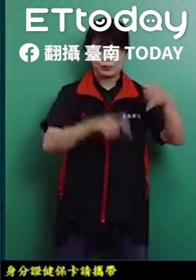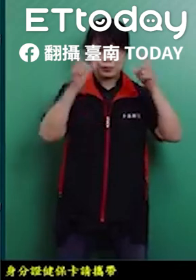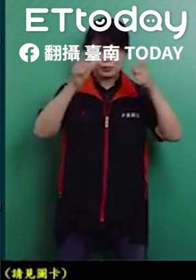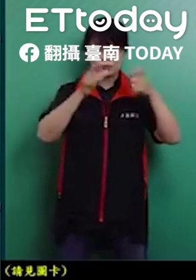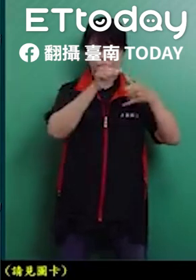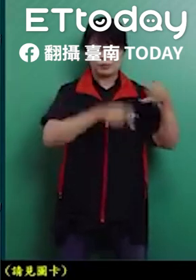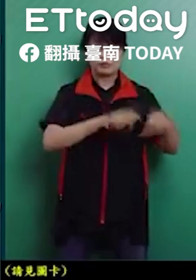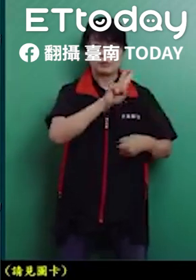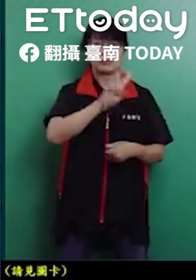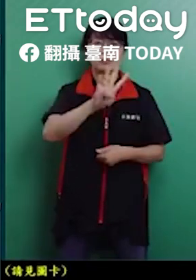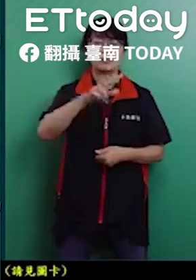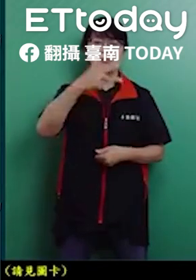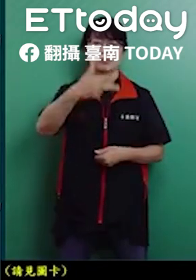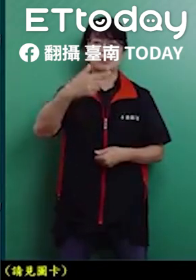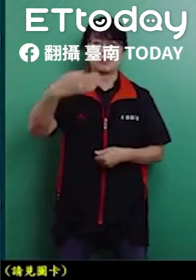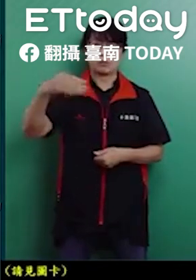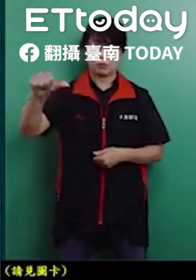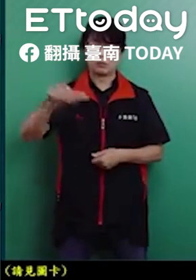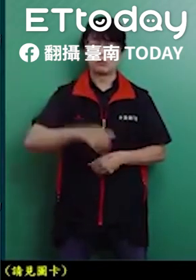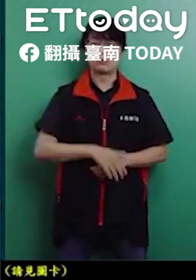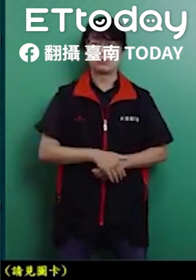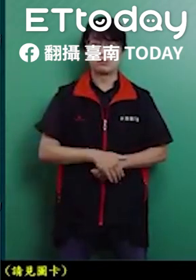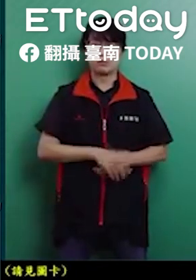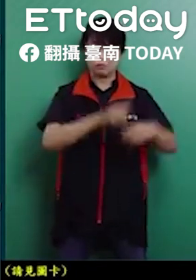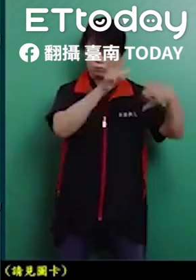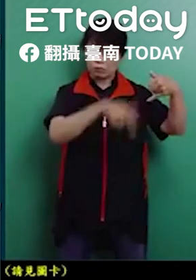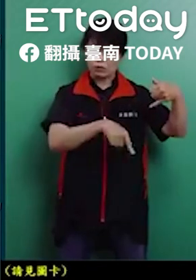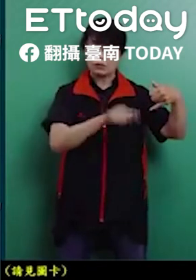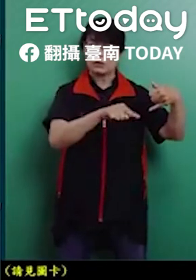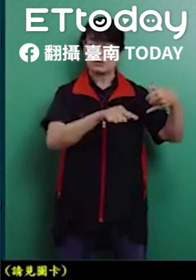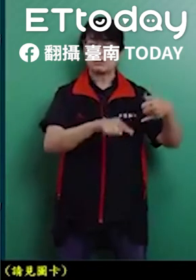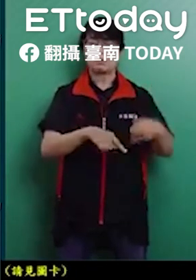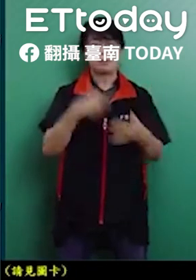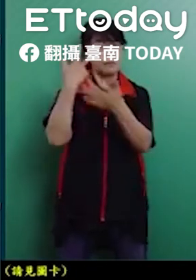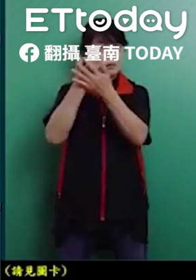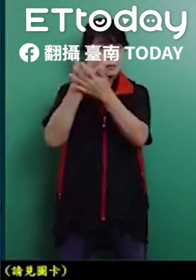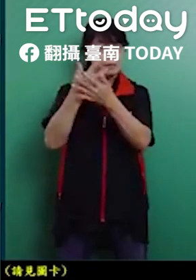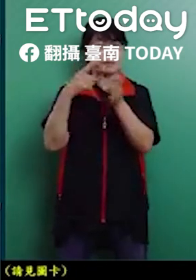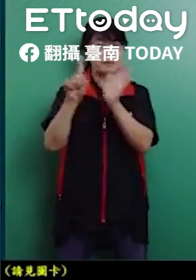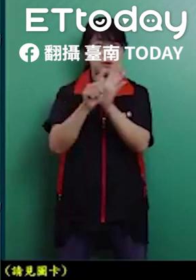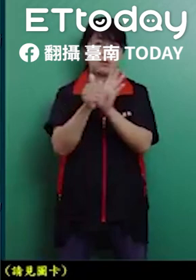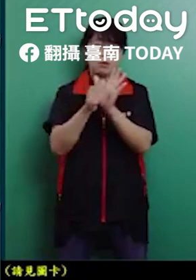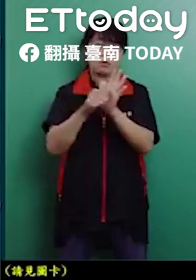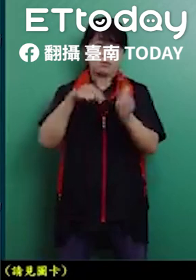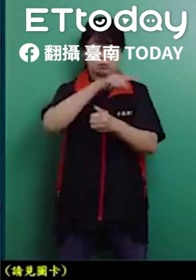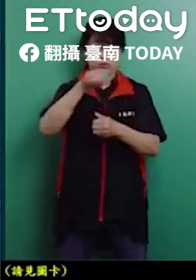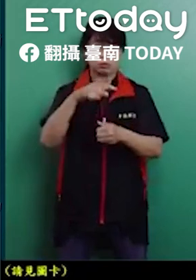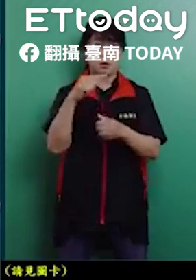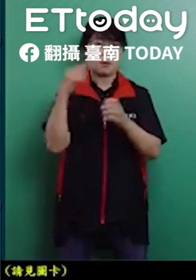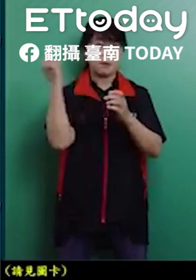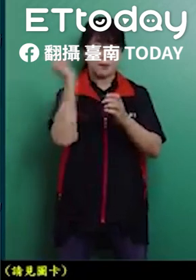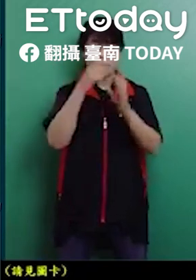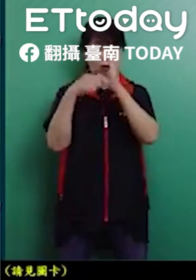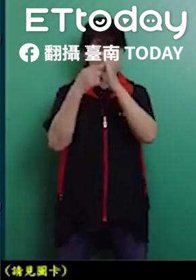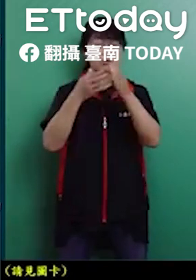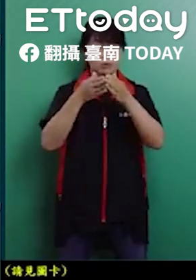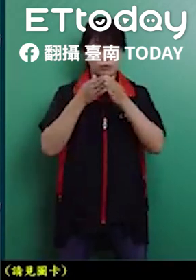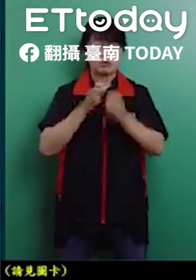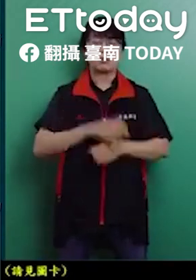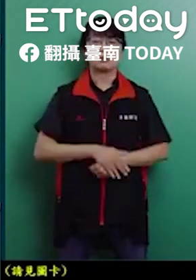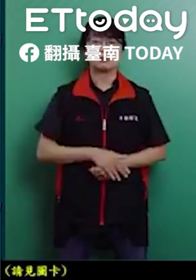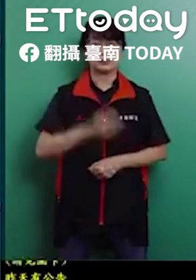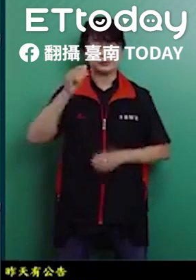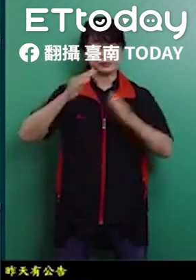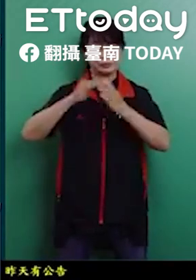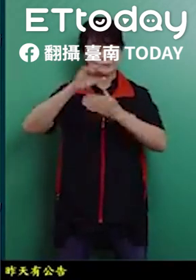案24795，虽然本来的表演者我们每周也都要做快筛，但是也因应这样的一个事件，所以台南市